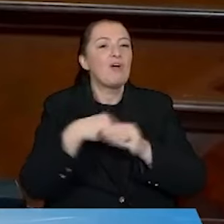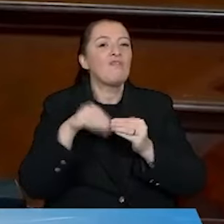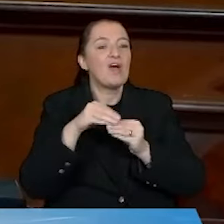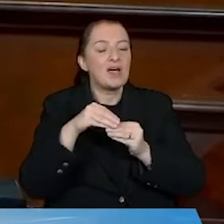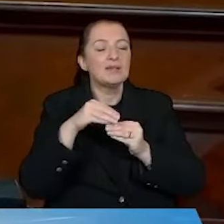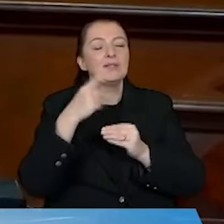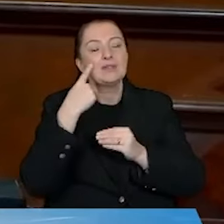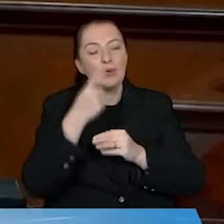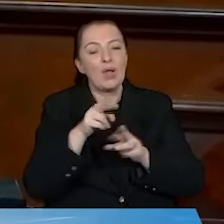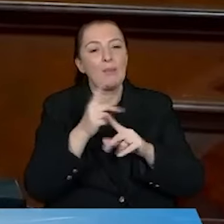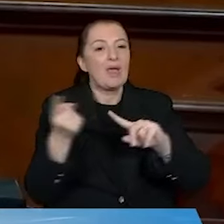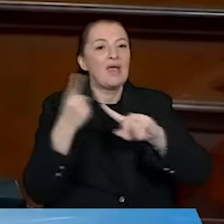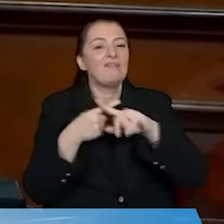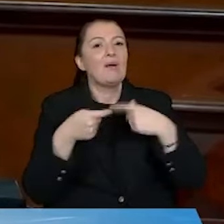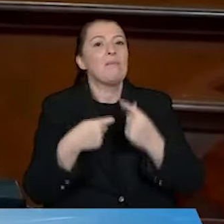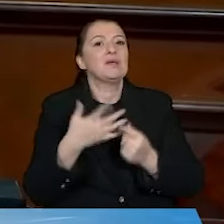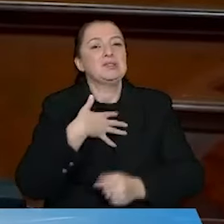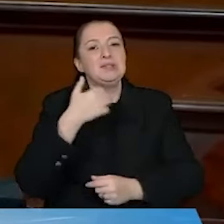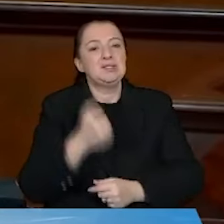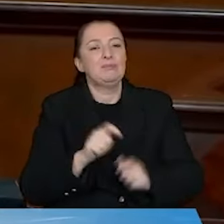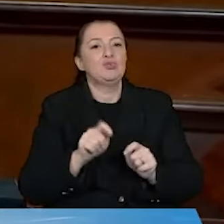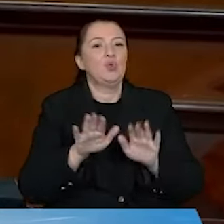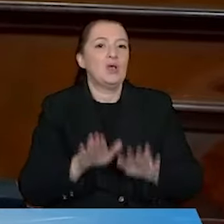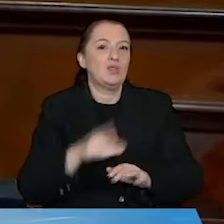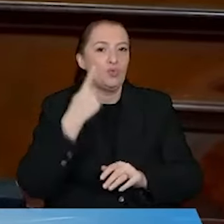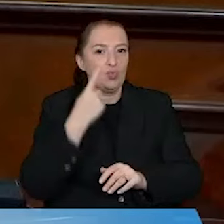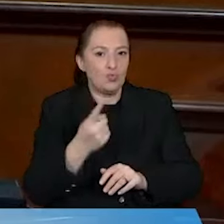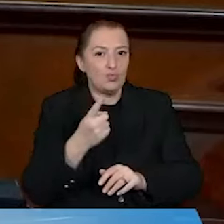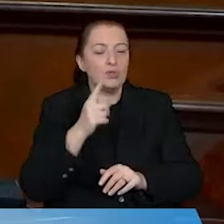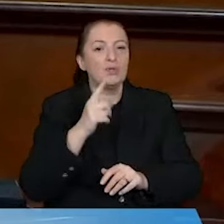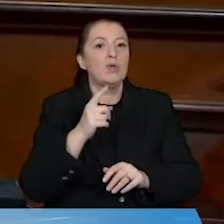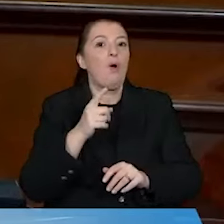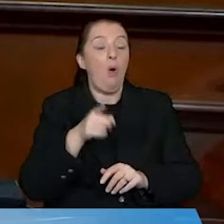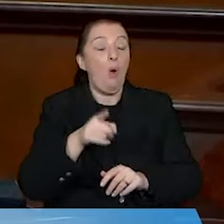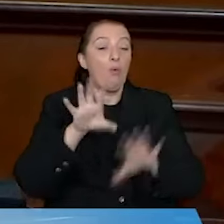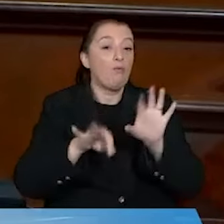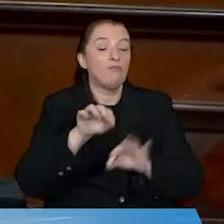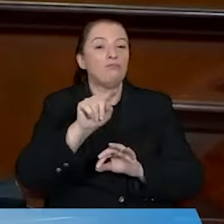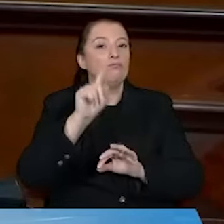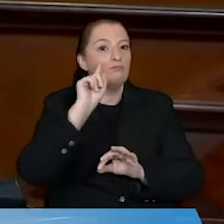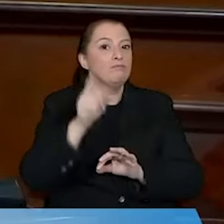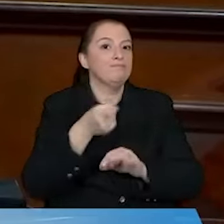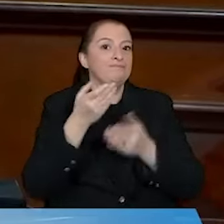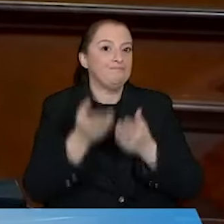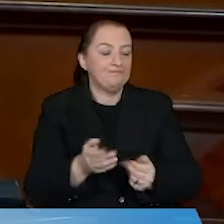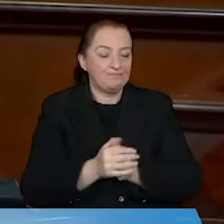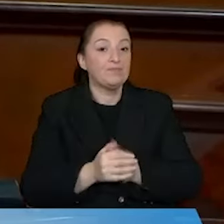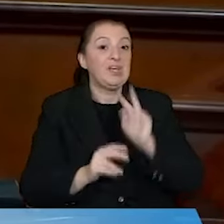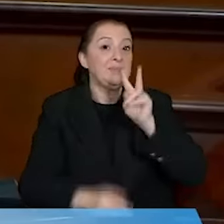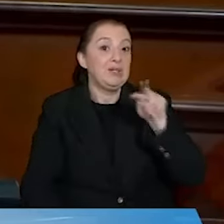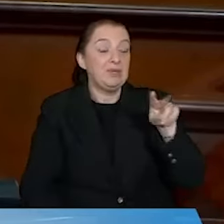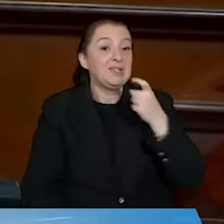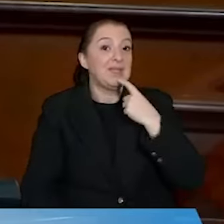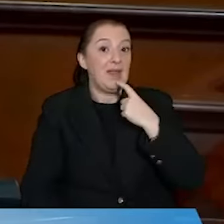ceza gibi ilave maliyetlere katlanmak zorunda kaldığı görülmüştür. Sayıştay'ın tespiti bu. Yapılan incelemede şirketin 2022 yıl